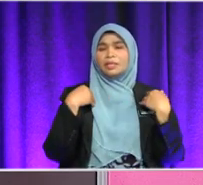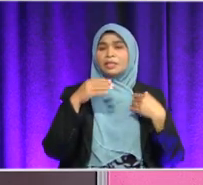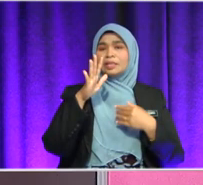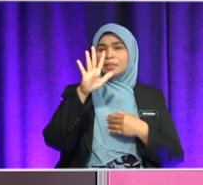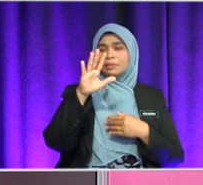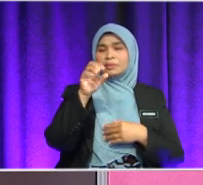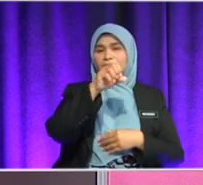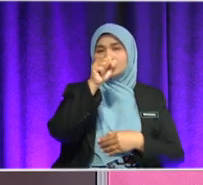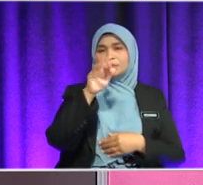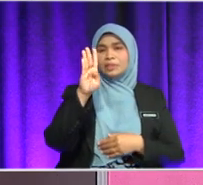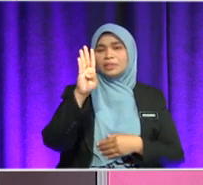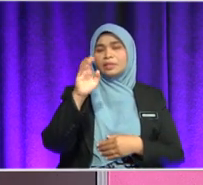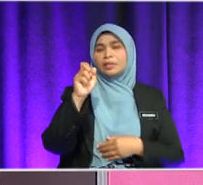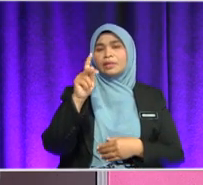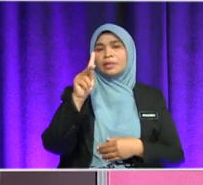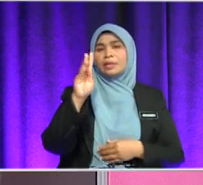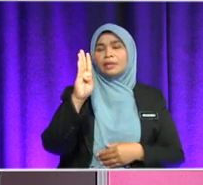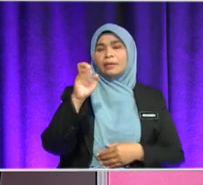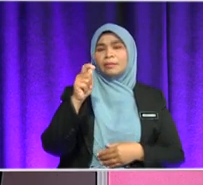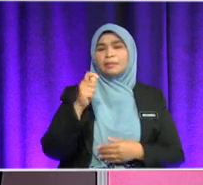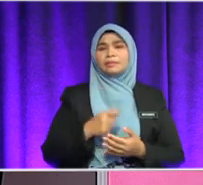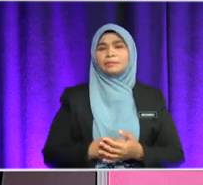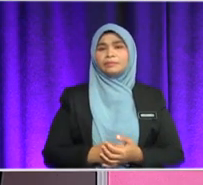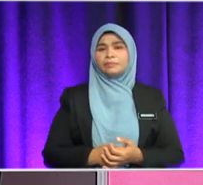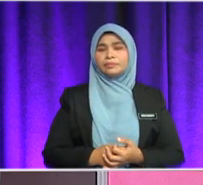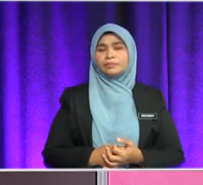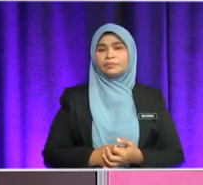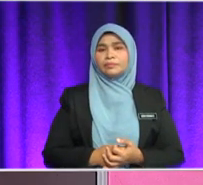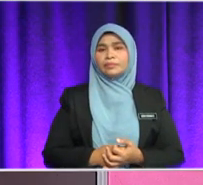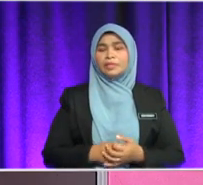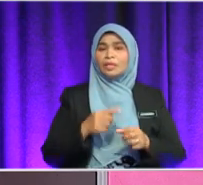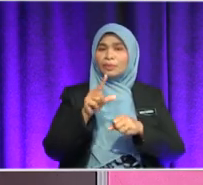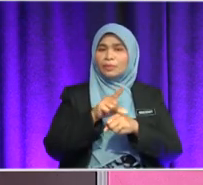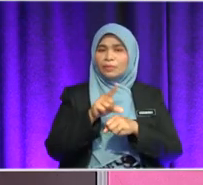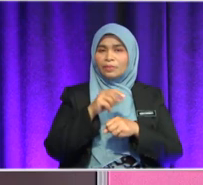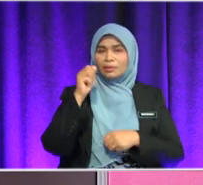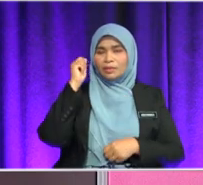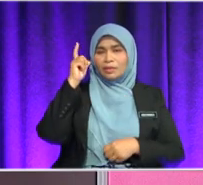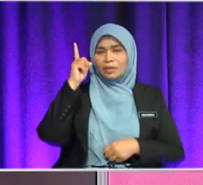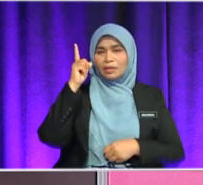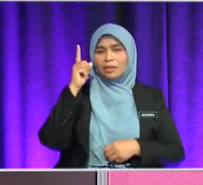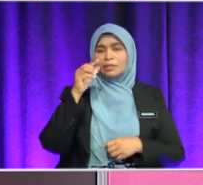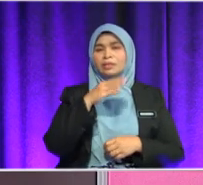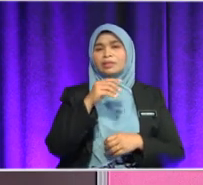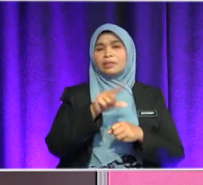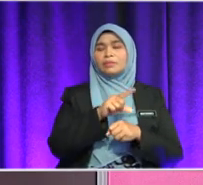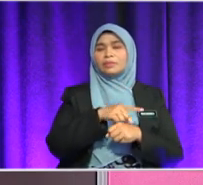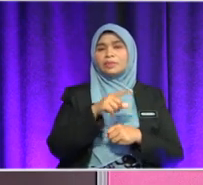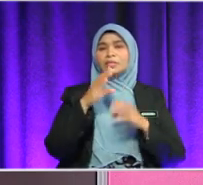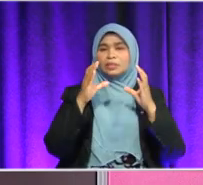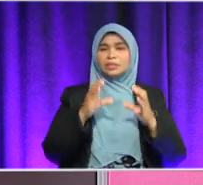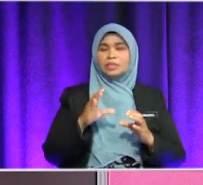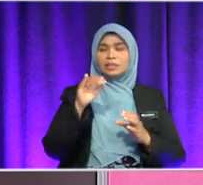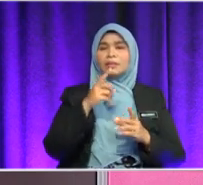dengan 4 udah dapat 20 maka senang-senang yang didapat 20 mereka guna akan gunung kaidah yang betul Insyaallah dapat